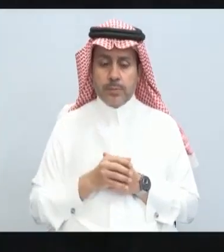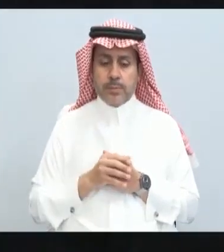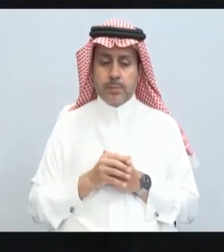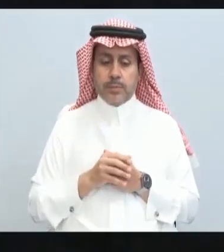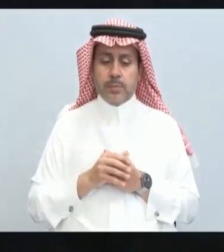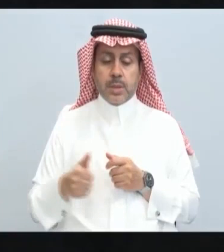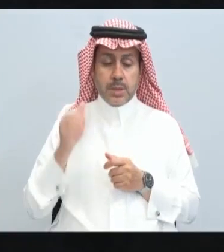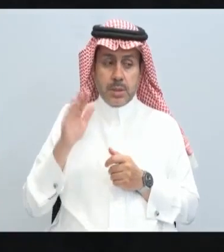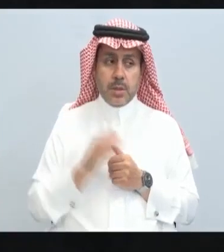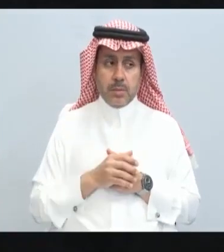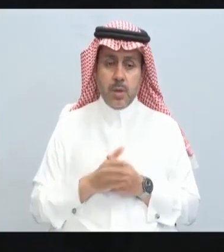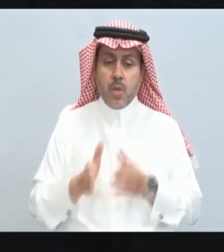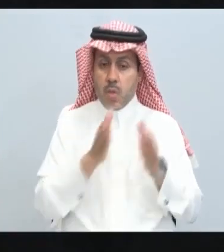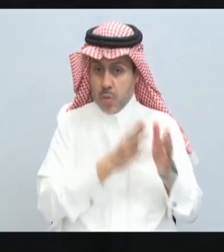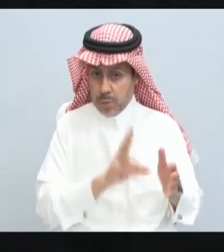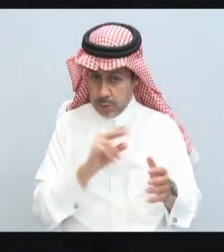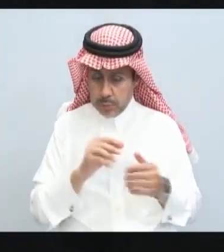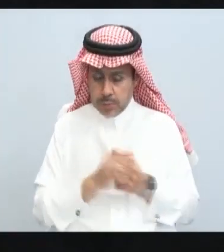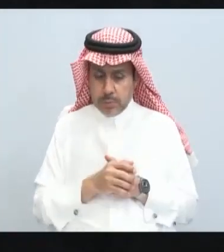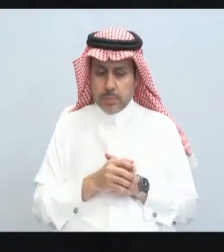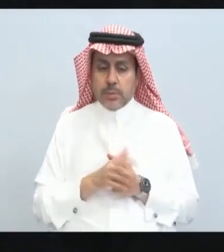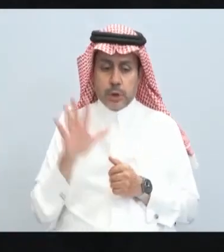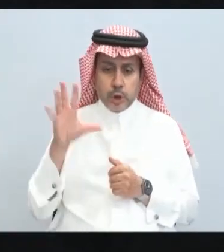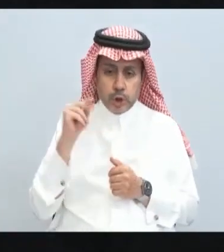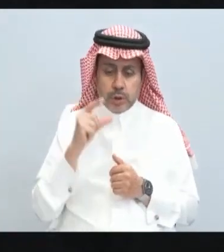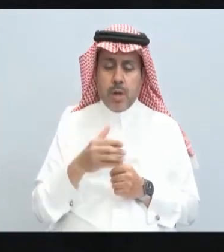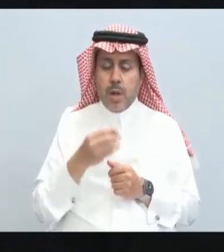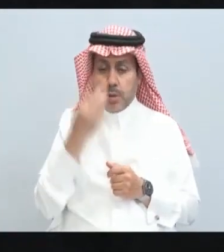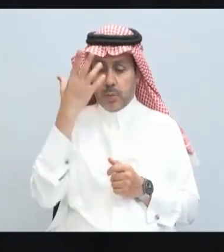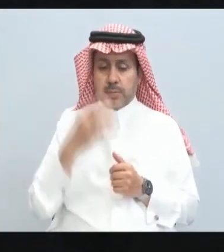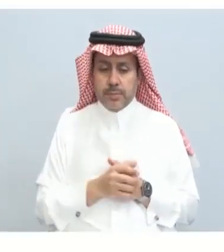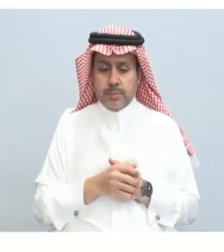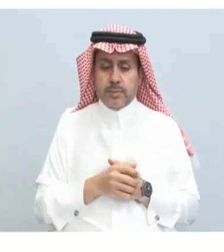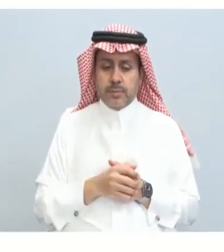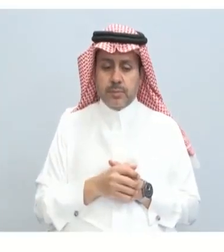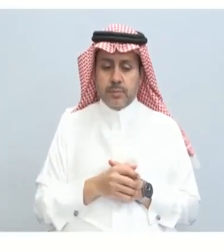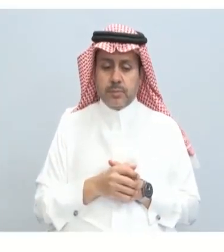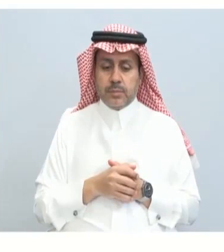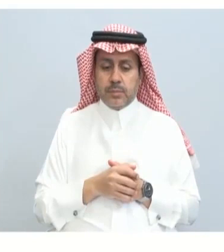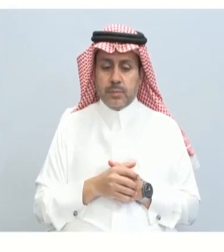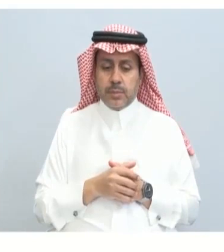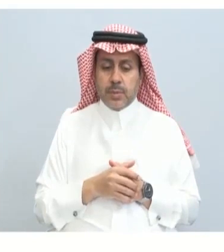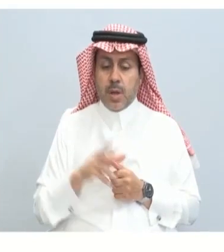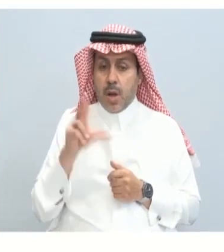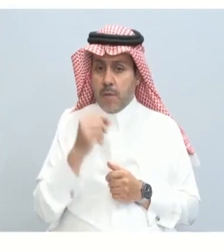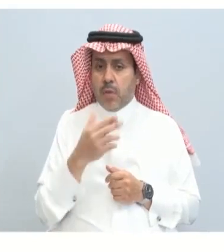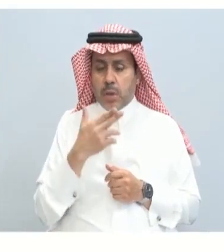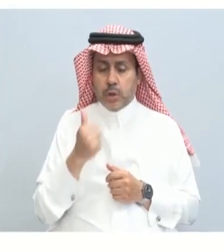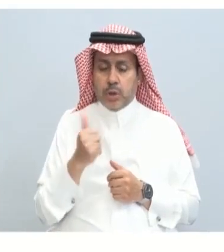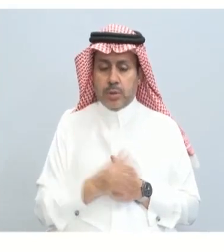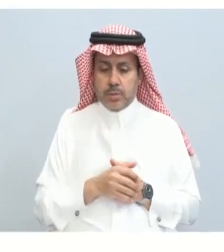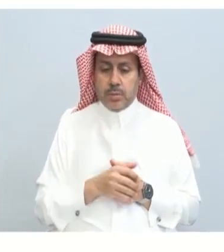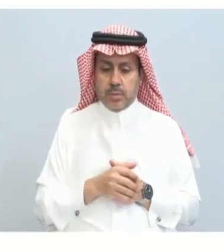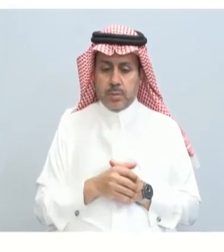مذاق هذا الاستعاره ثم التشبيه لفظك مثل الشهد حلاوه والتعبير رسوم مباشر تقول لفظك جيد